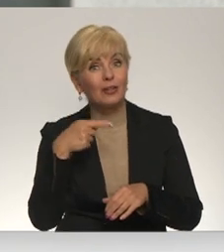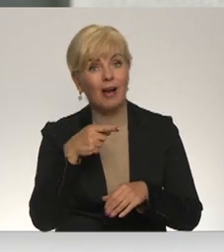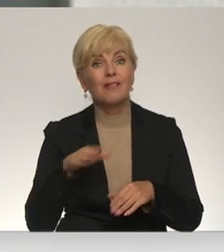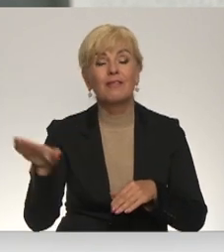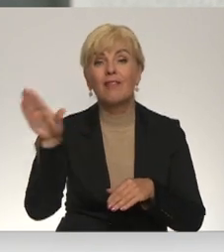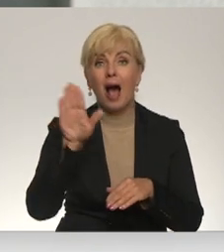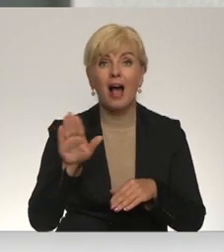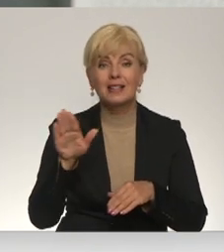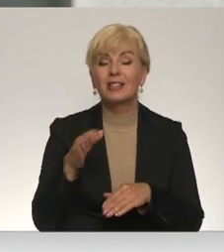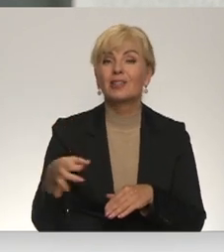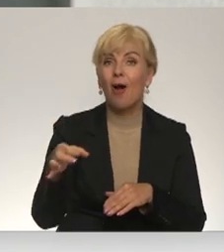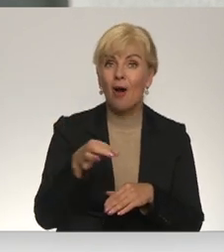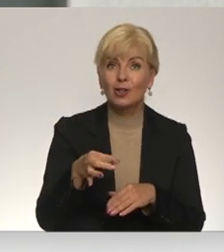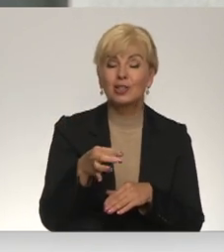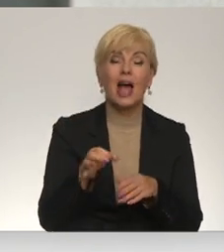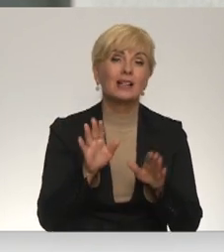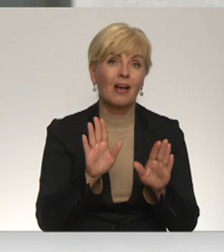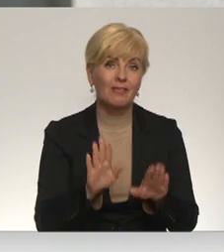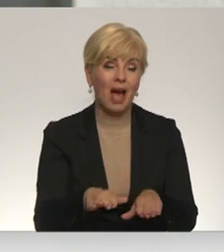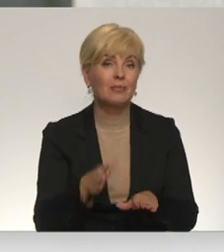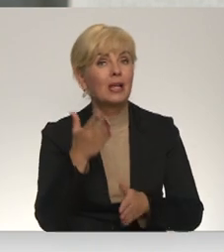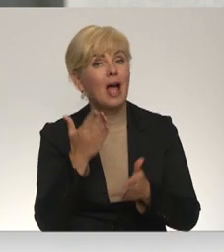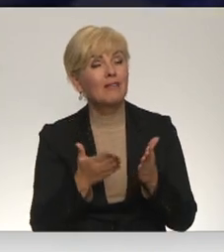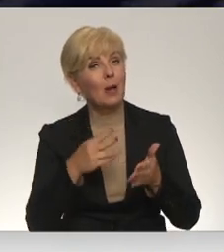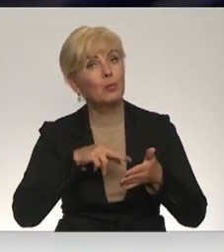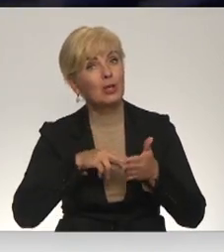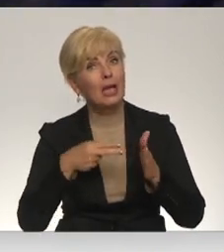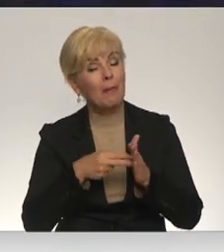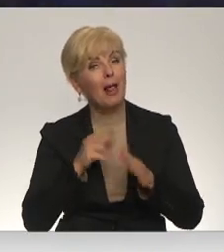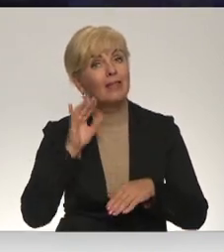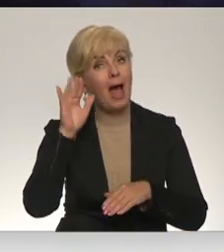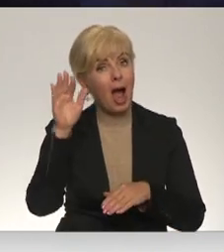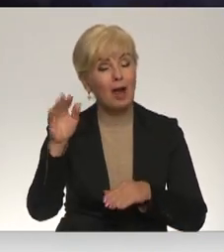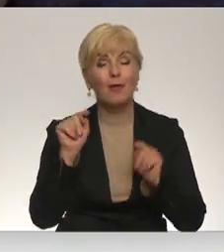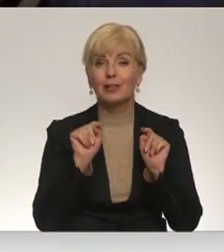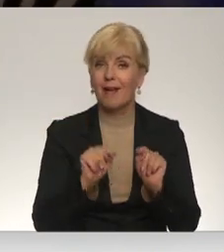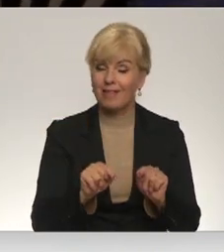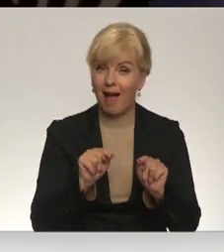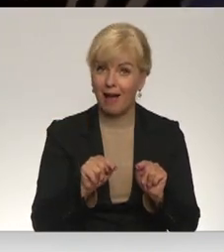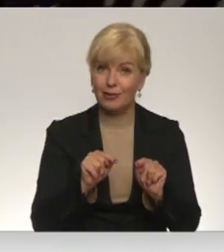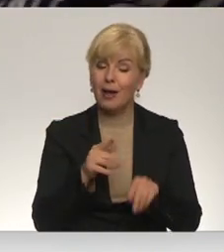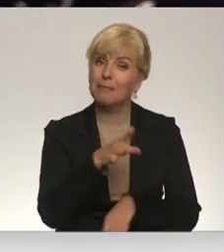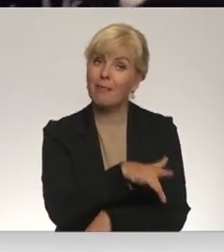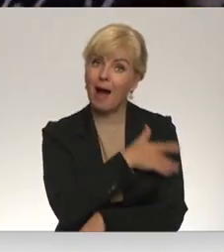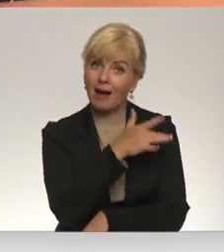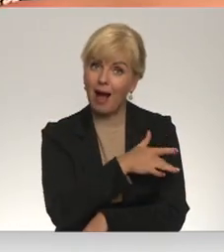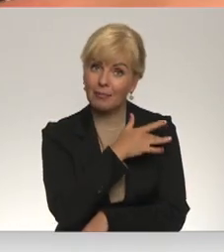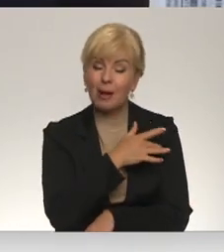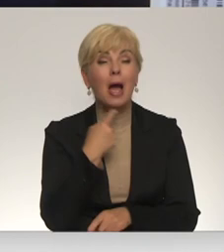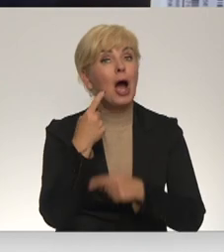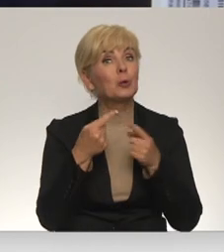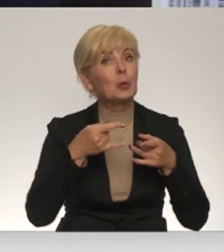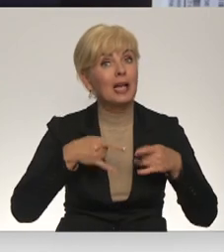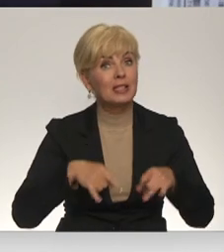valstiskas organizācijas, kas varētu varbūt ieplānot nākotnē šādu pakalpojumu. Runājot par